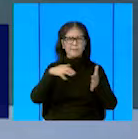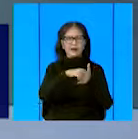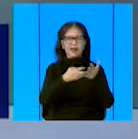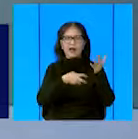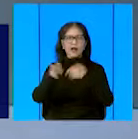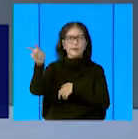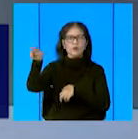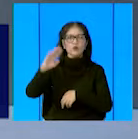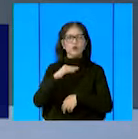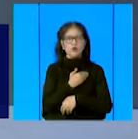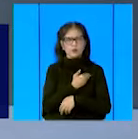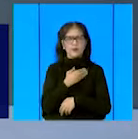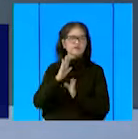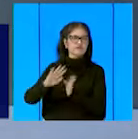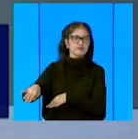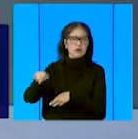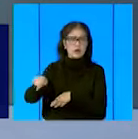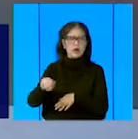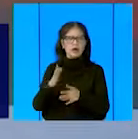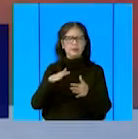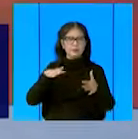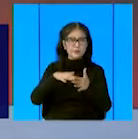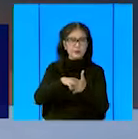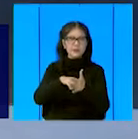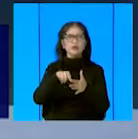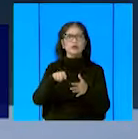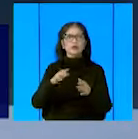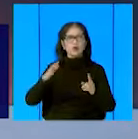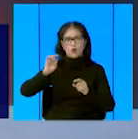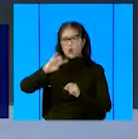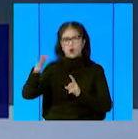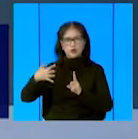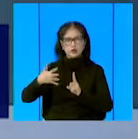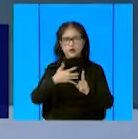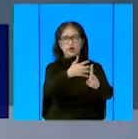meninggalkan korban begitu saja. Turis asing ini baru berhenti setelah dikejar puluhan warga.